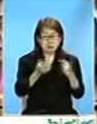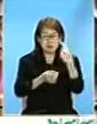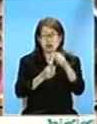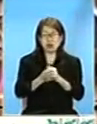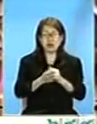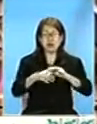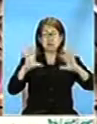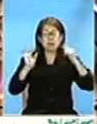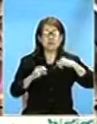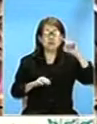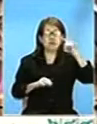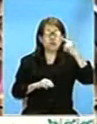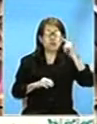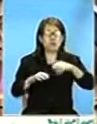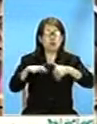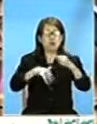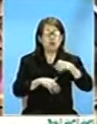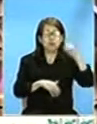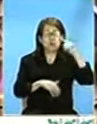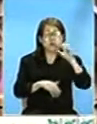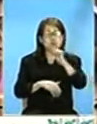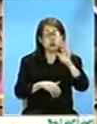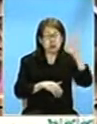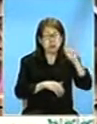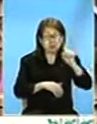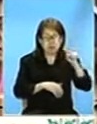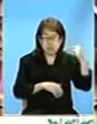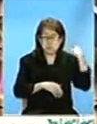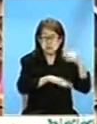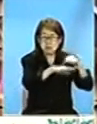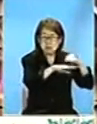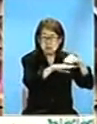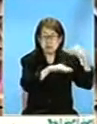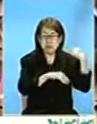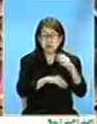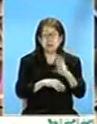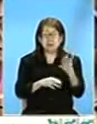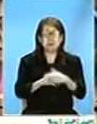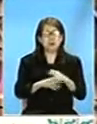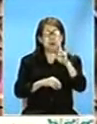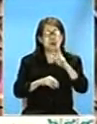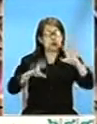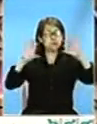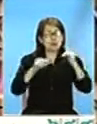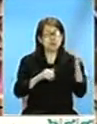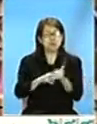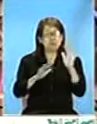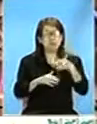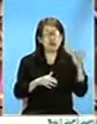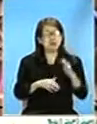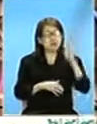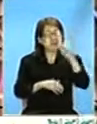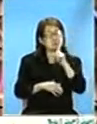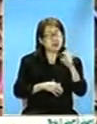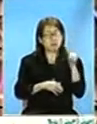ด้วยบางครั้งรัฐบาลก็ไม่ได้มานั่งฟังอภิปรายด้วยซ้ำไปครับเวลาเราถามกระทู้มานั่งอยู่